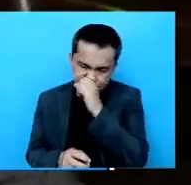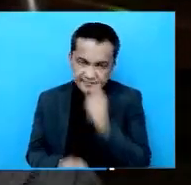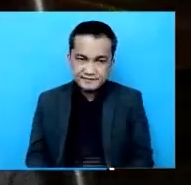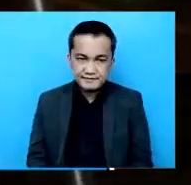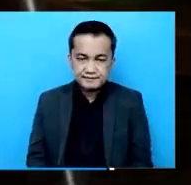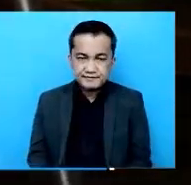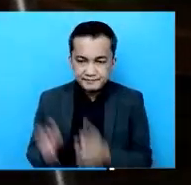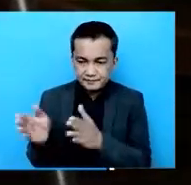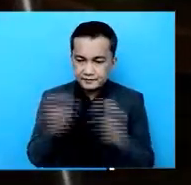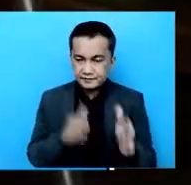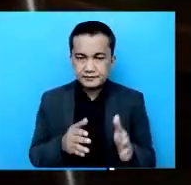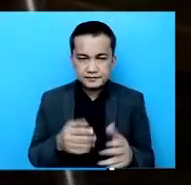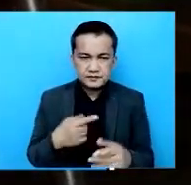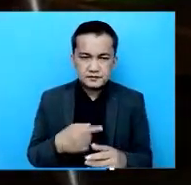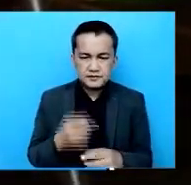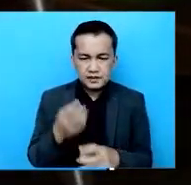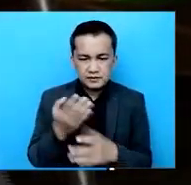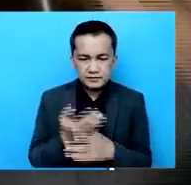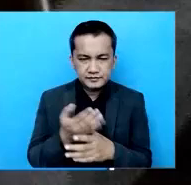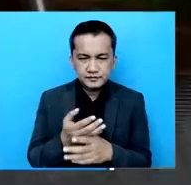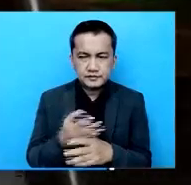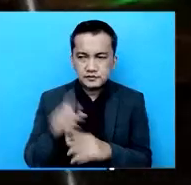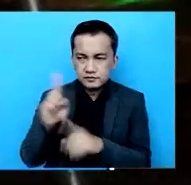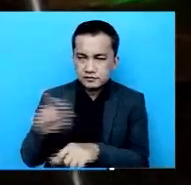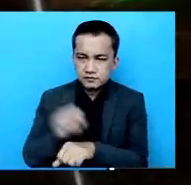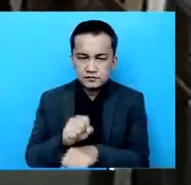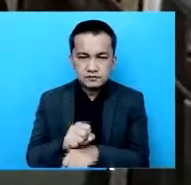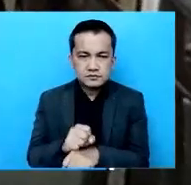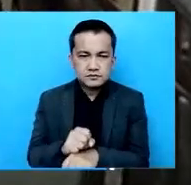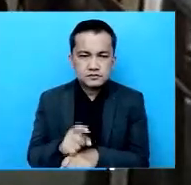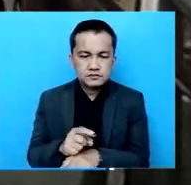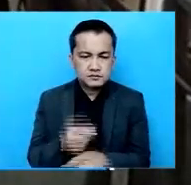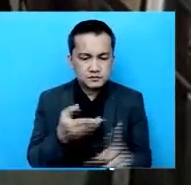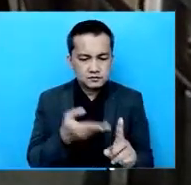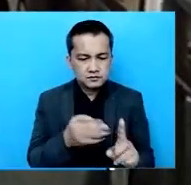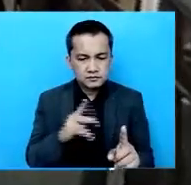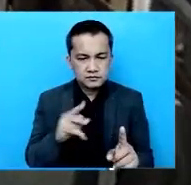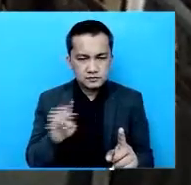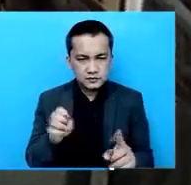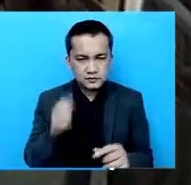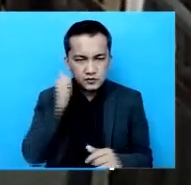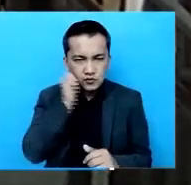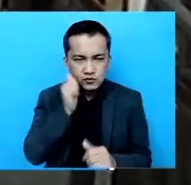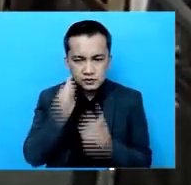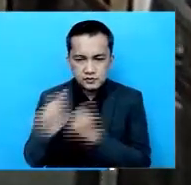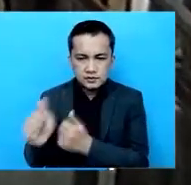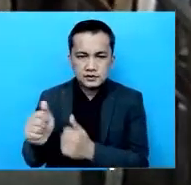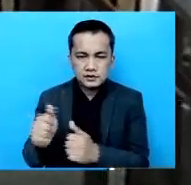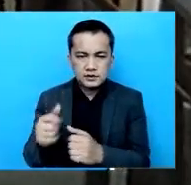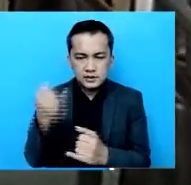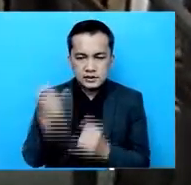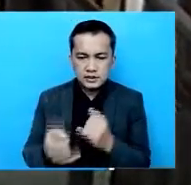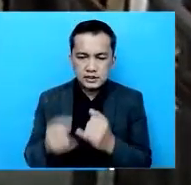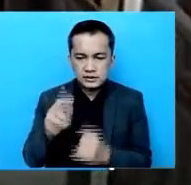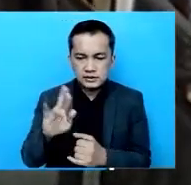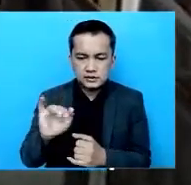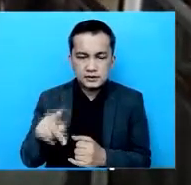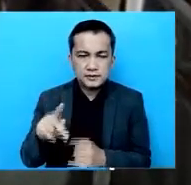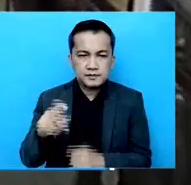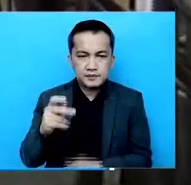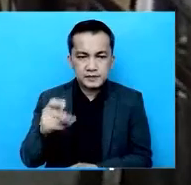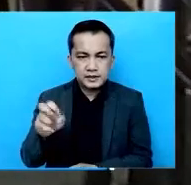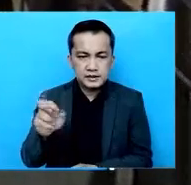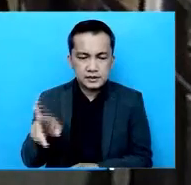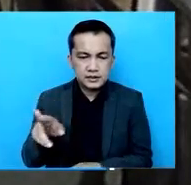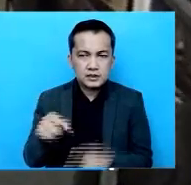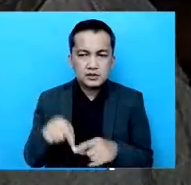sa pagpasok. Si Bernarte naman, laging naghahabol ng last trip ng PNR. Mahirap din sa mga ipo kasi ito lang yung